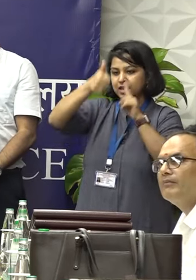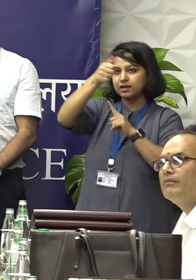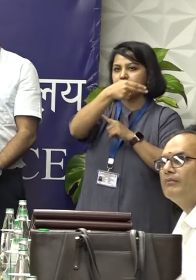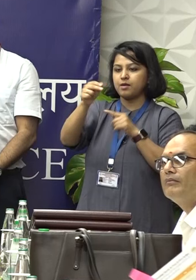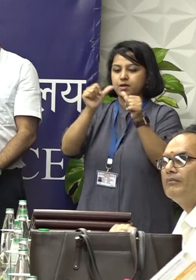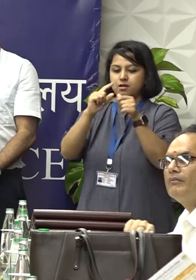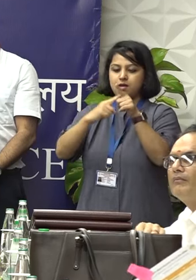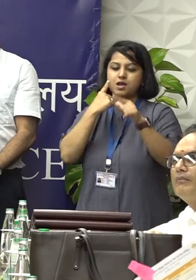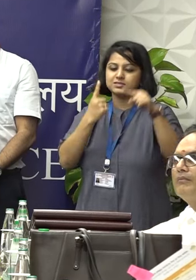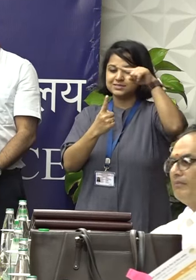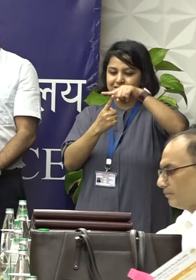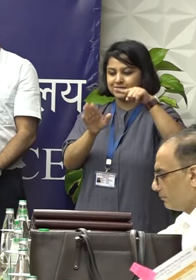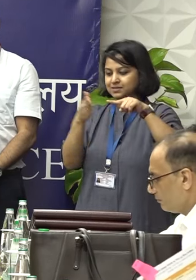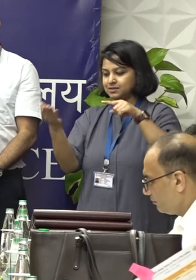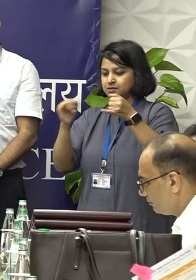अजीत सिंह जी को।